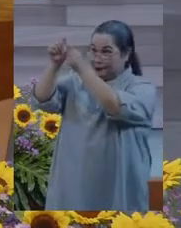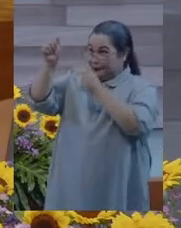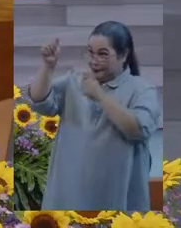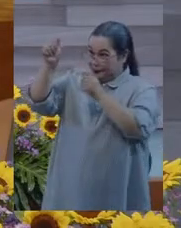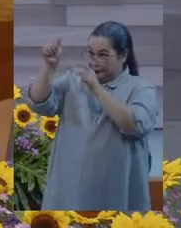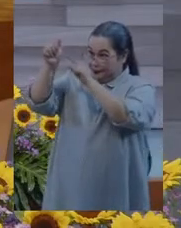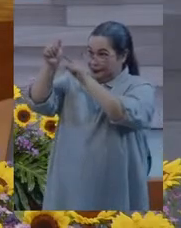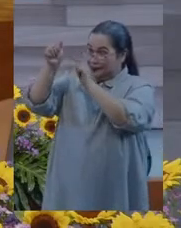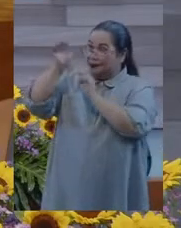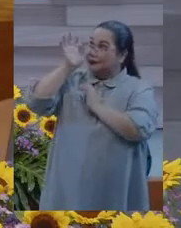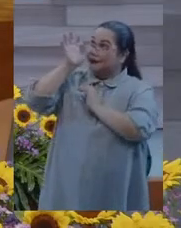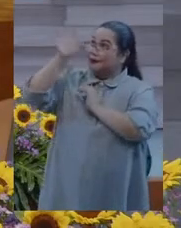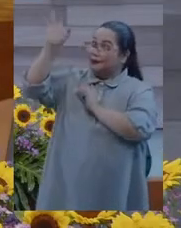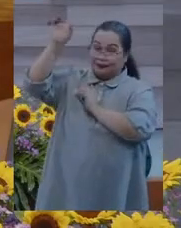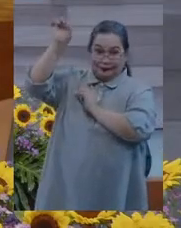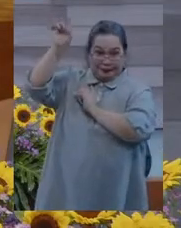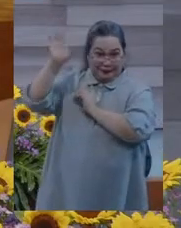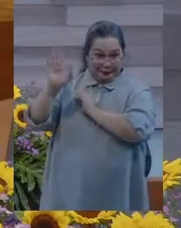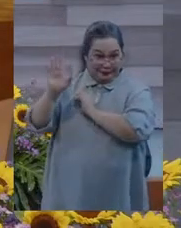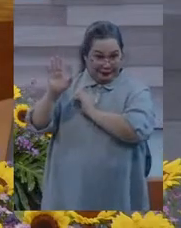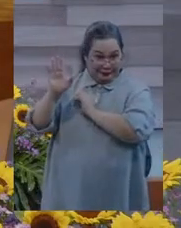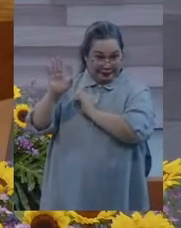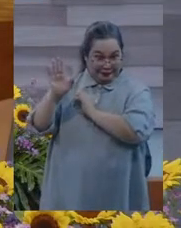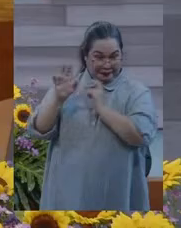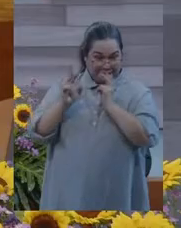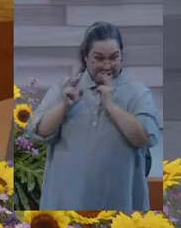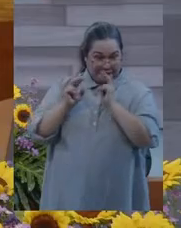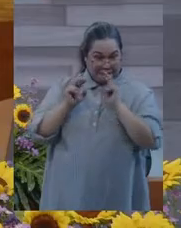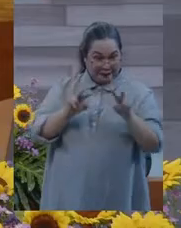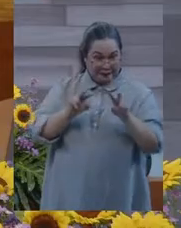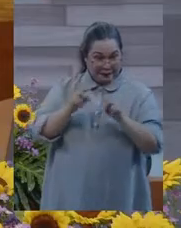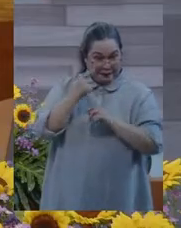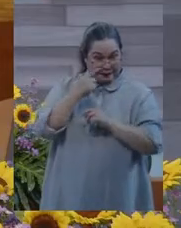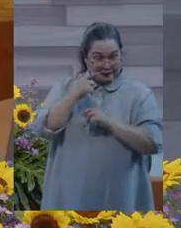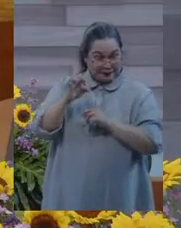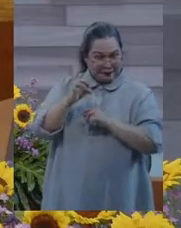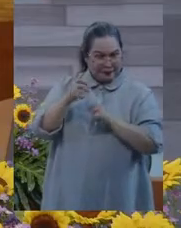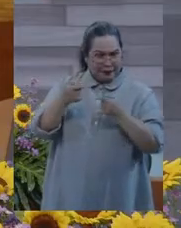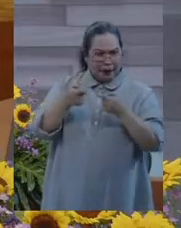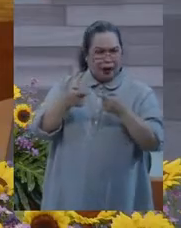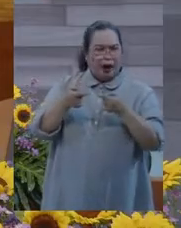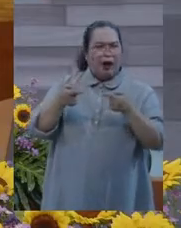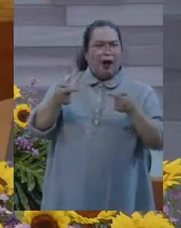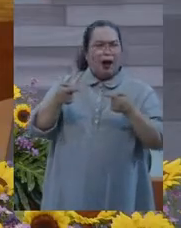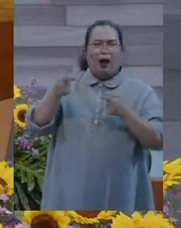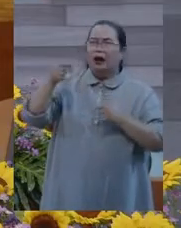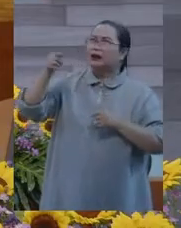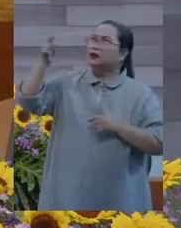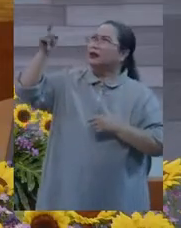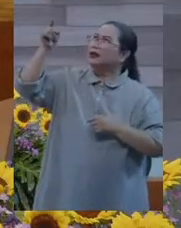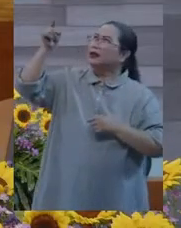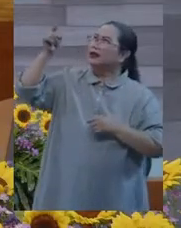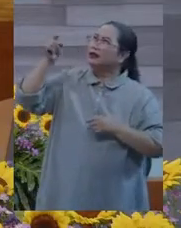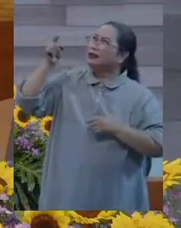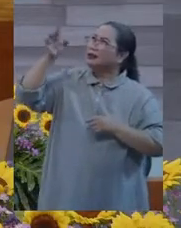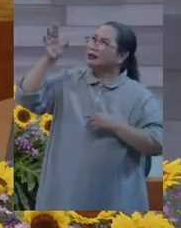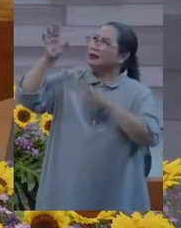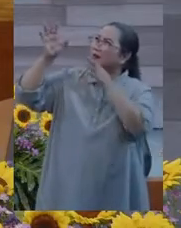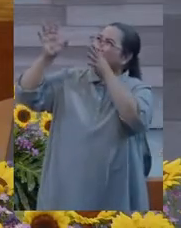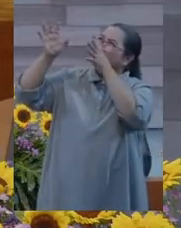kanilang apostasiya ay nakikita dahil sinasalungat nila ang Diyos.